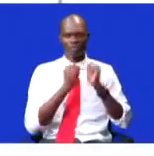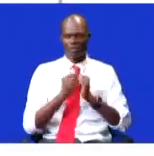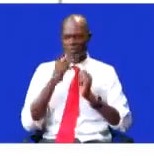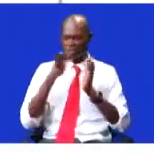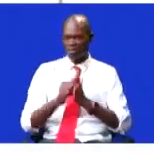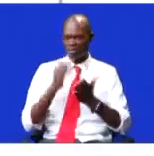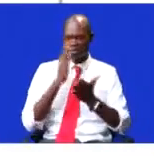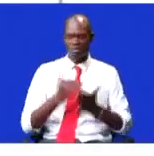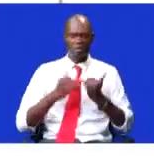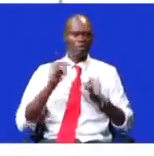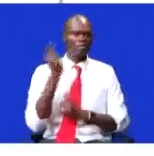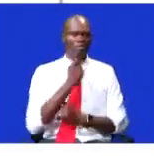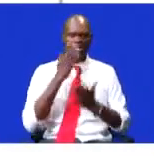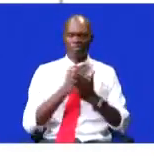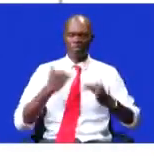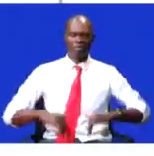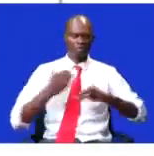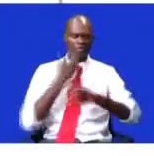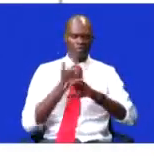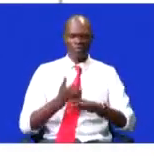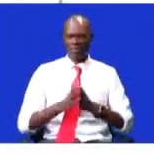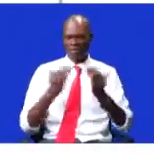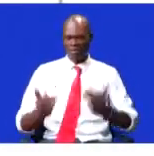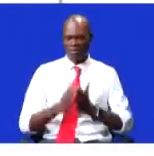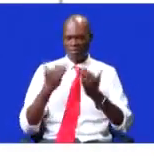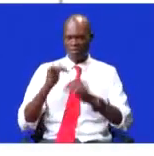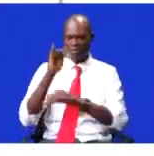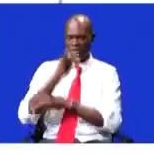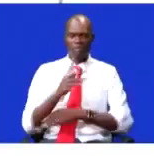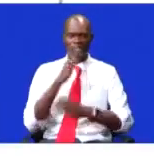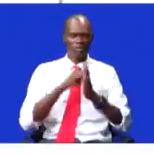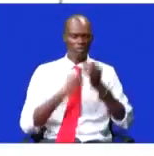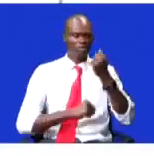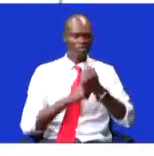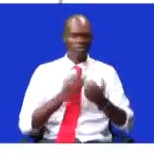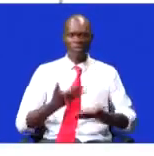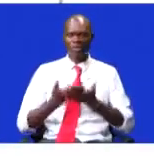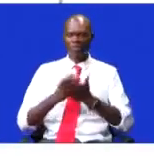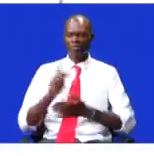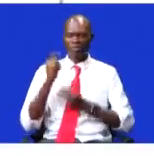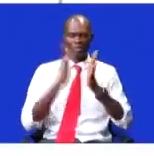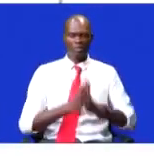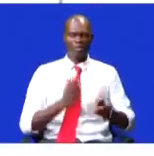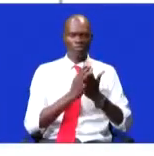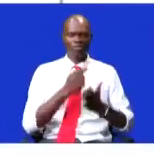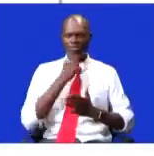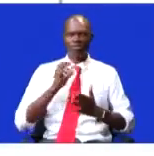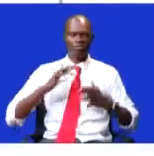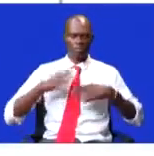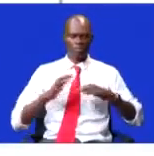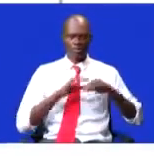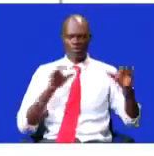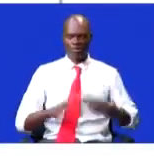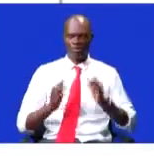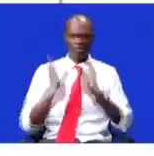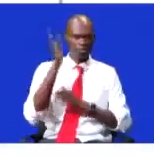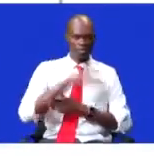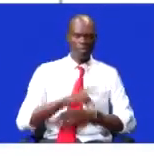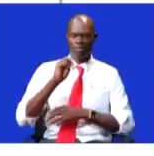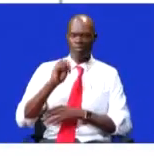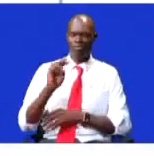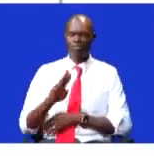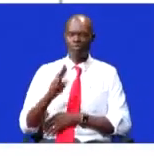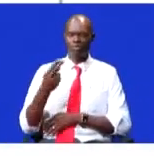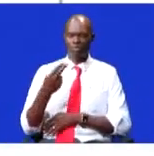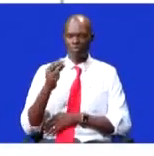ni kitano ka piny Kenya osebetek gi sani kwayo wakwa to mukony piny Kenya wainyore kendo joluo wainyore kwa dumoro ni ka koyo